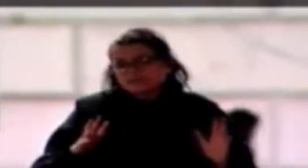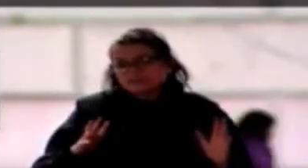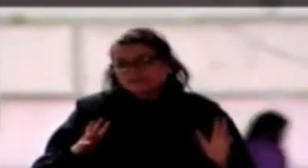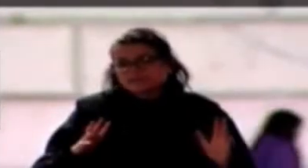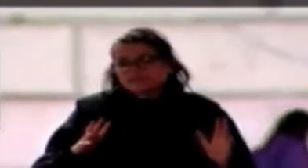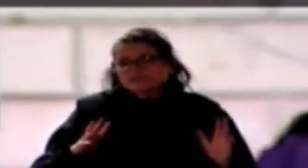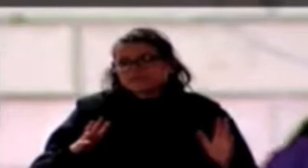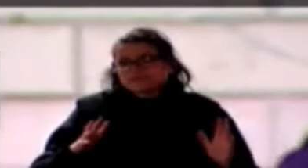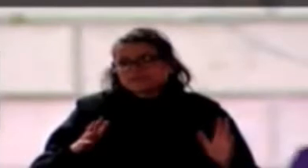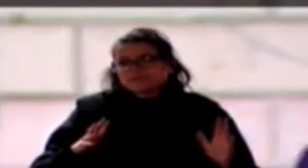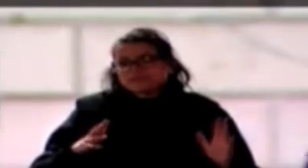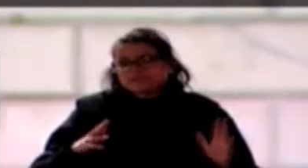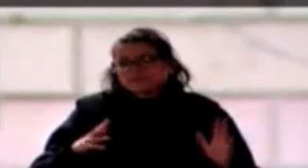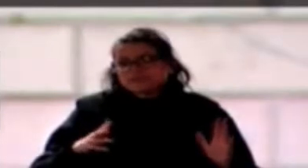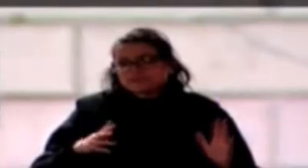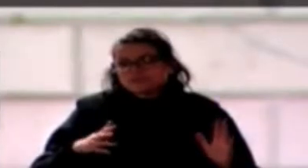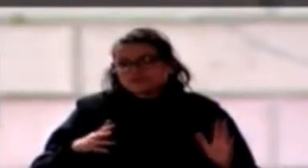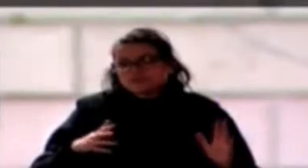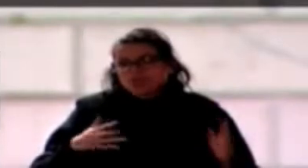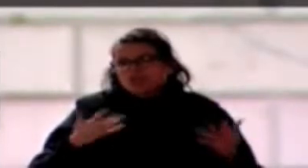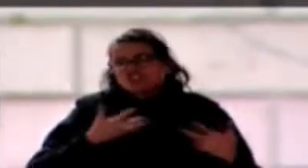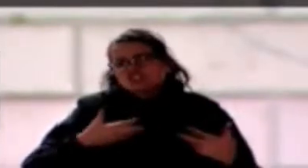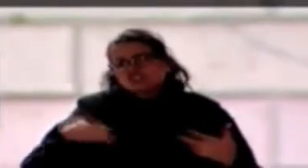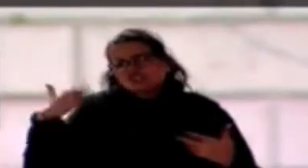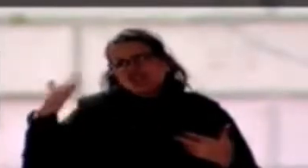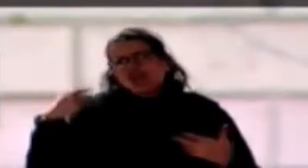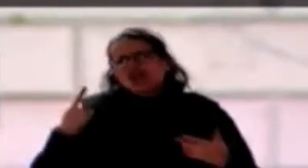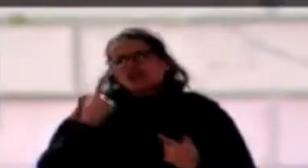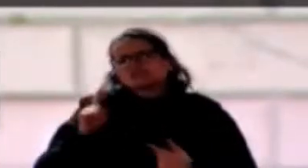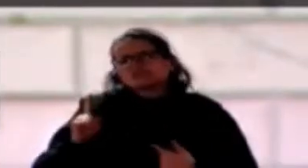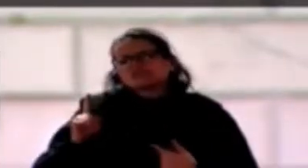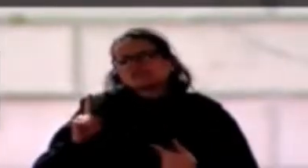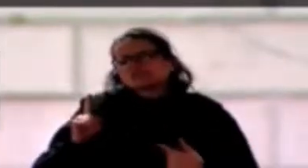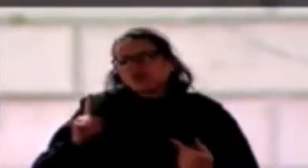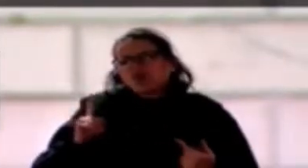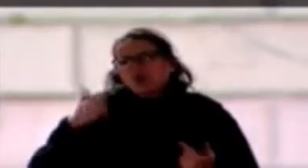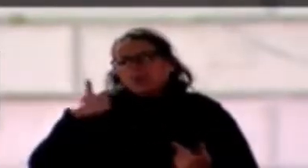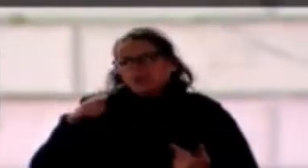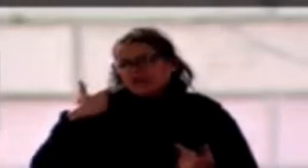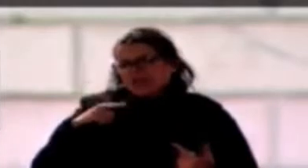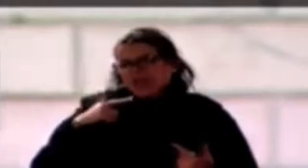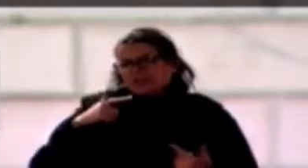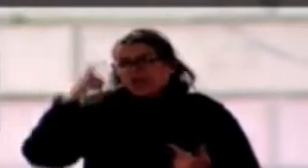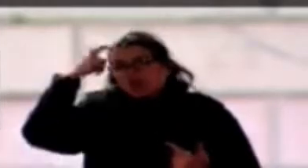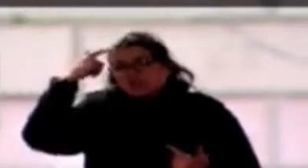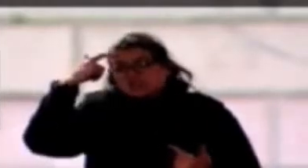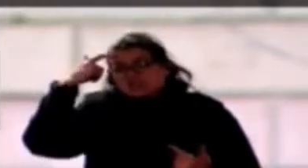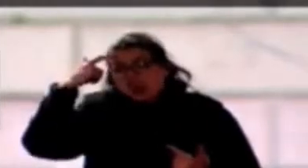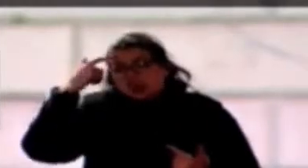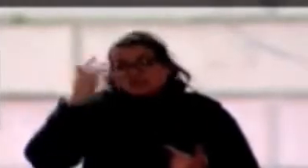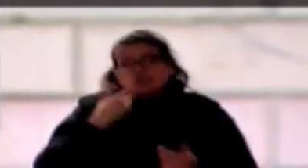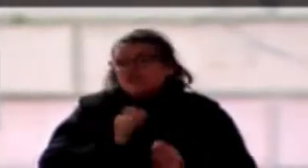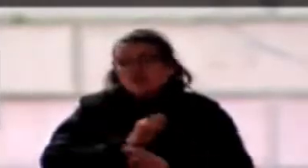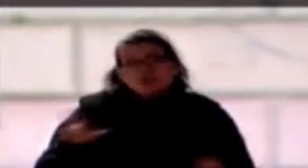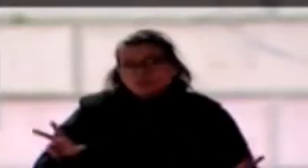era nato, e grazie al fatto che lo Stato aveva abbandonato anche il controllo del territorio delle regioni